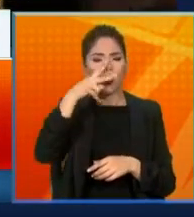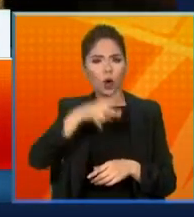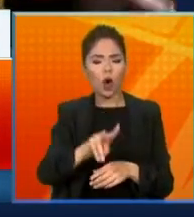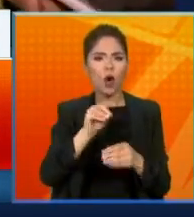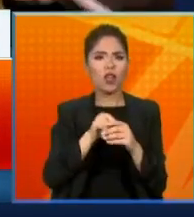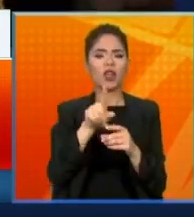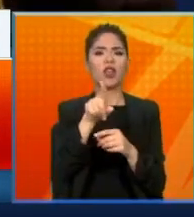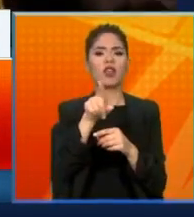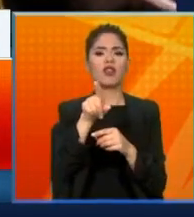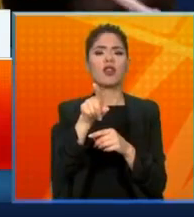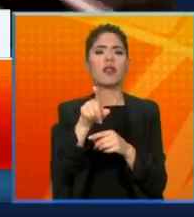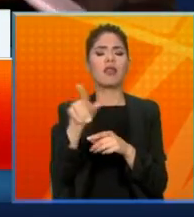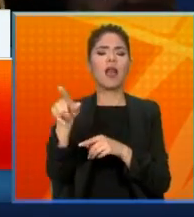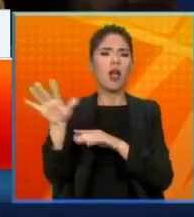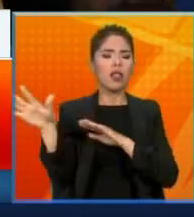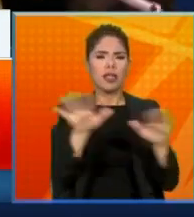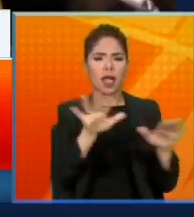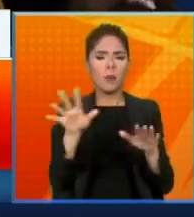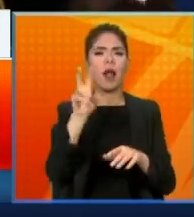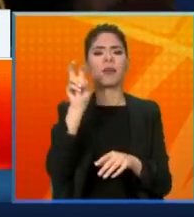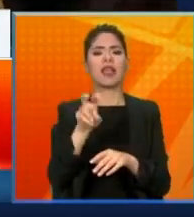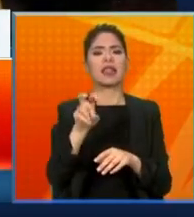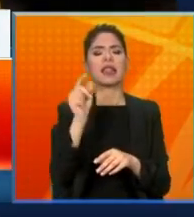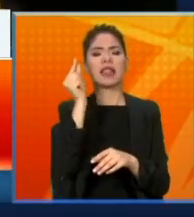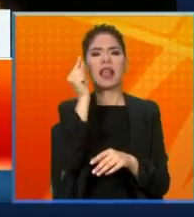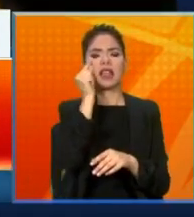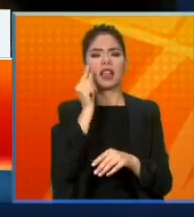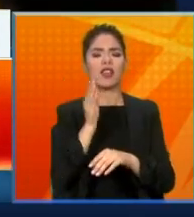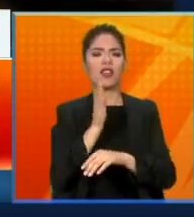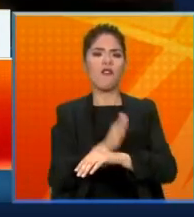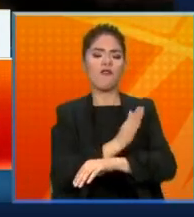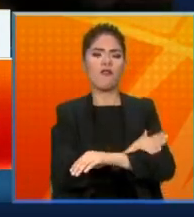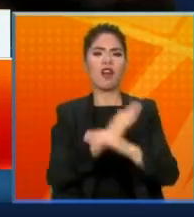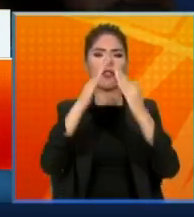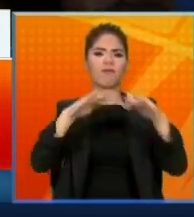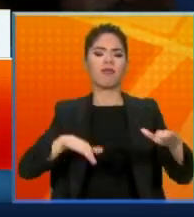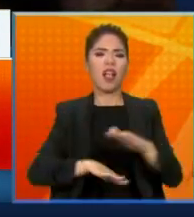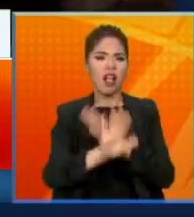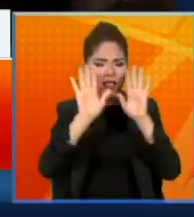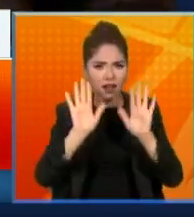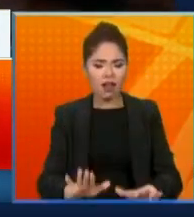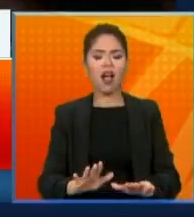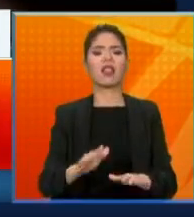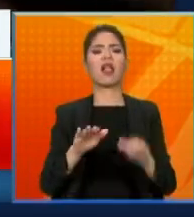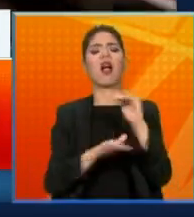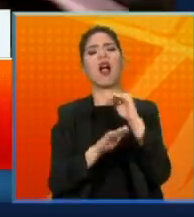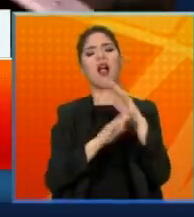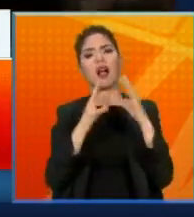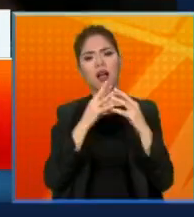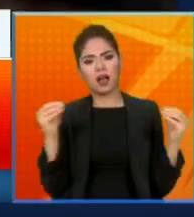Köyü'ndeyiz ve burada meydana gelen depremde 8 vatandaşımız göçük altında kalmış, hayatını kaybetmişti.